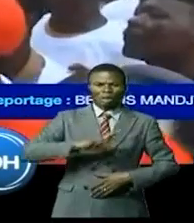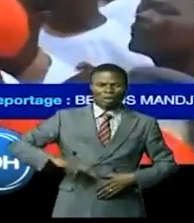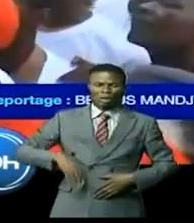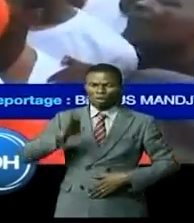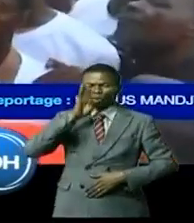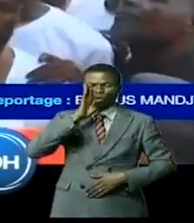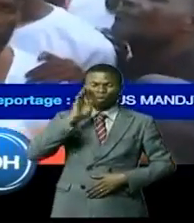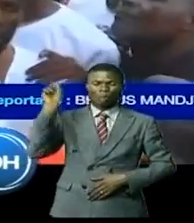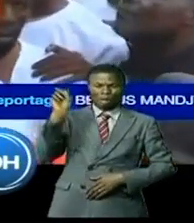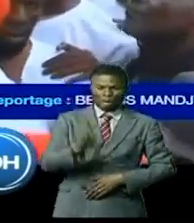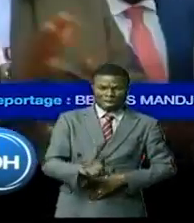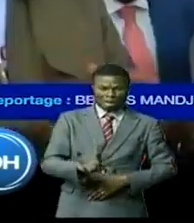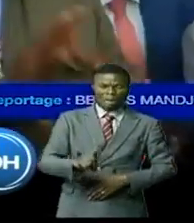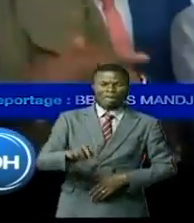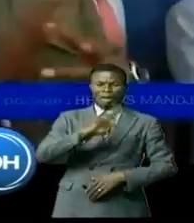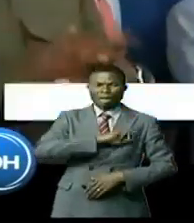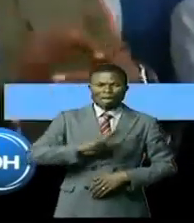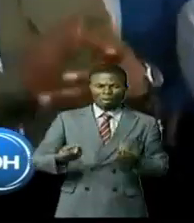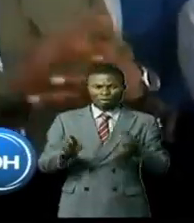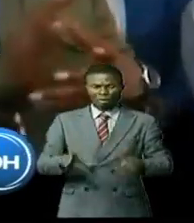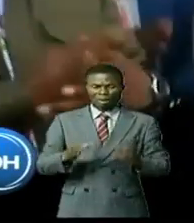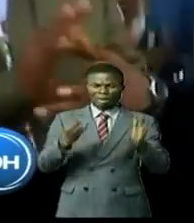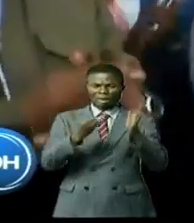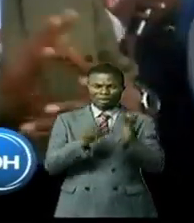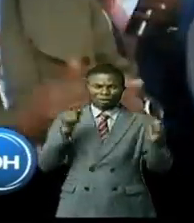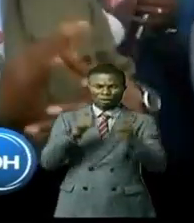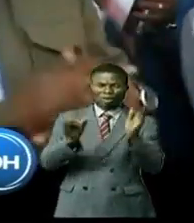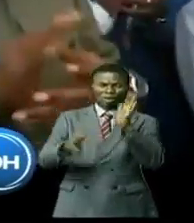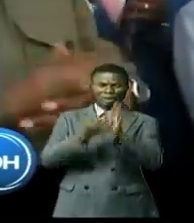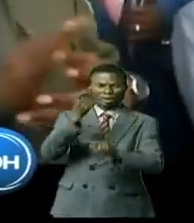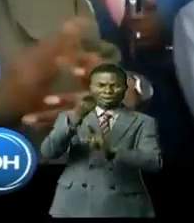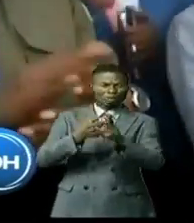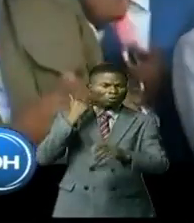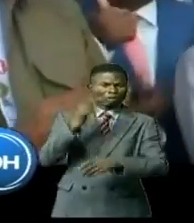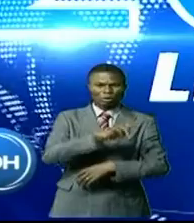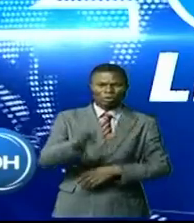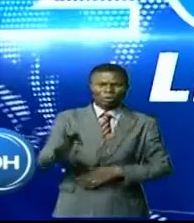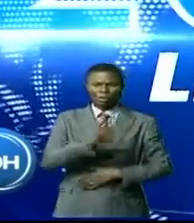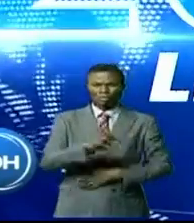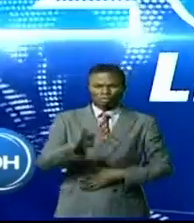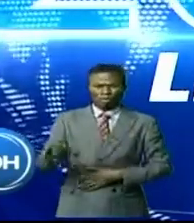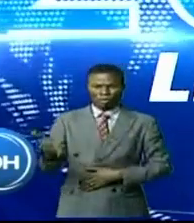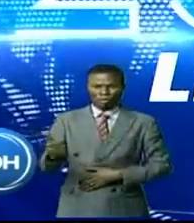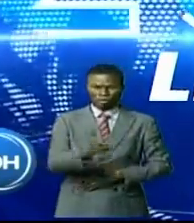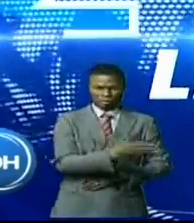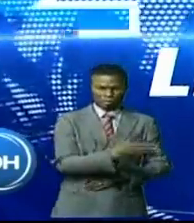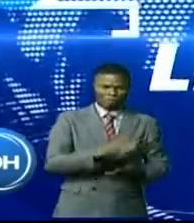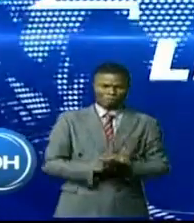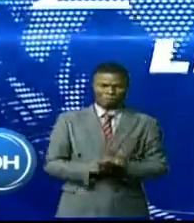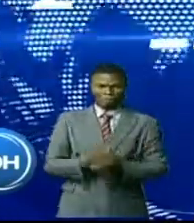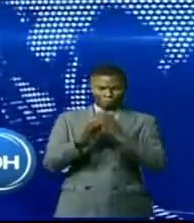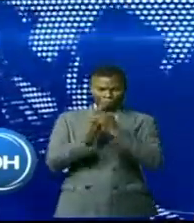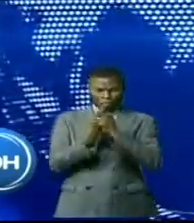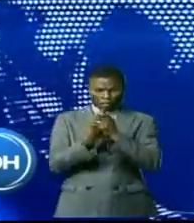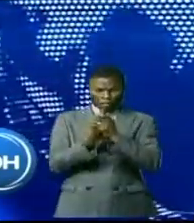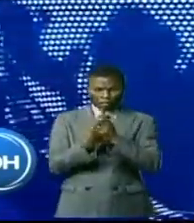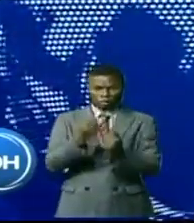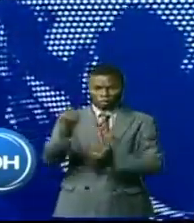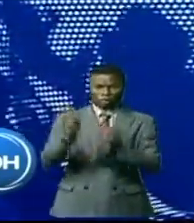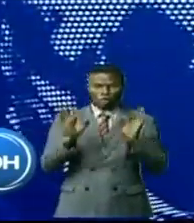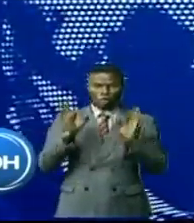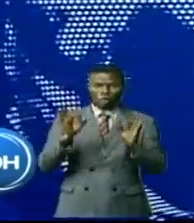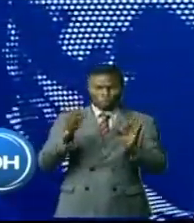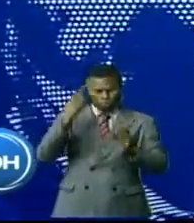va séjourner en RDC du 7 au 13 juin 2022. Bientôt, des nouveaux véhicules